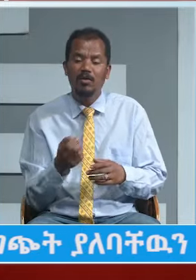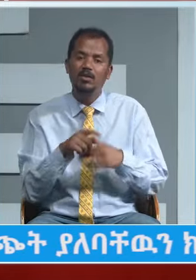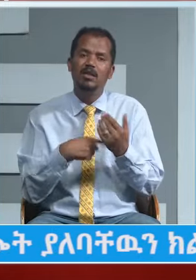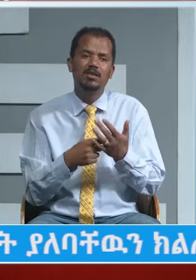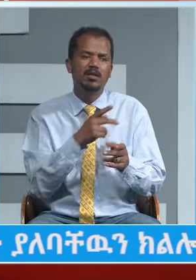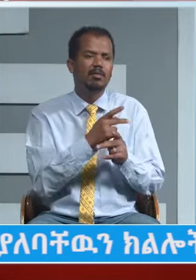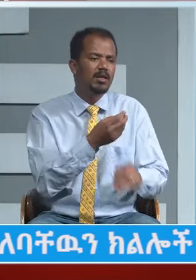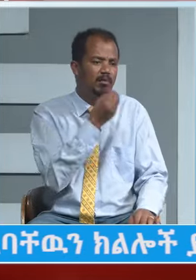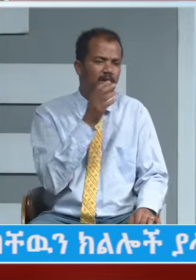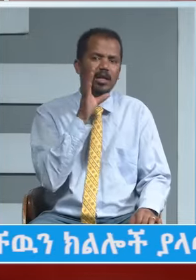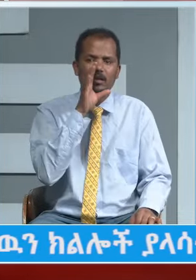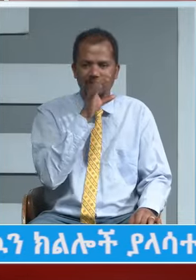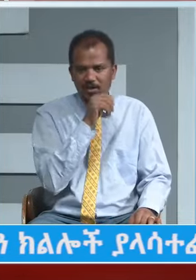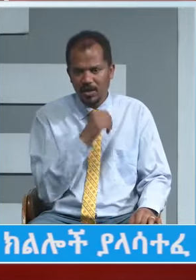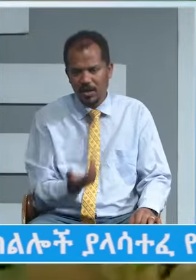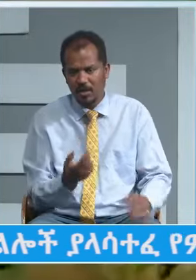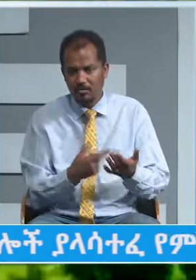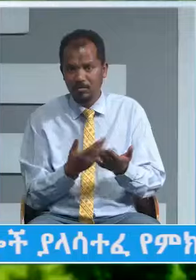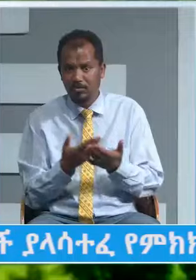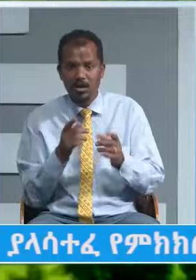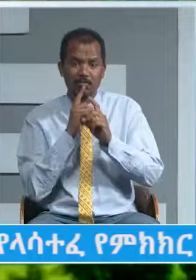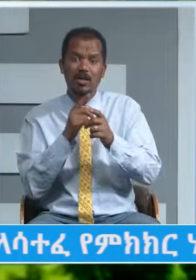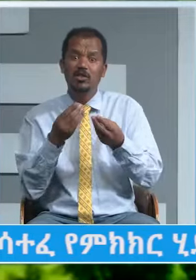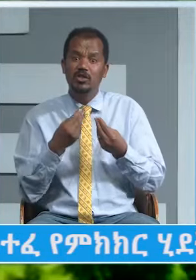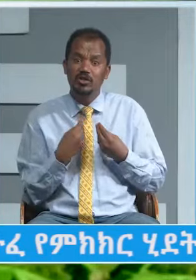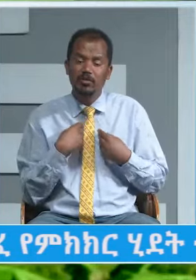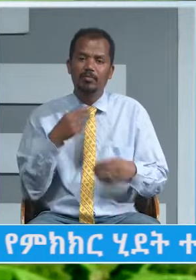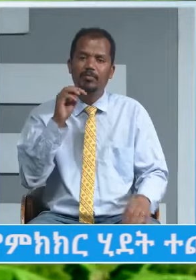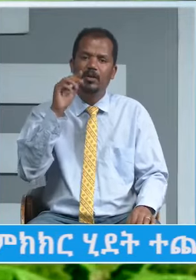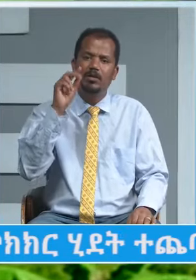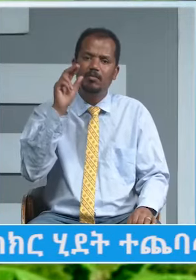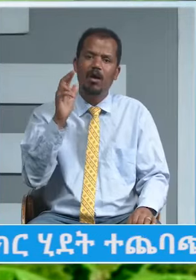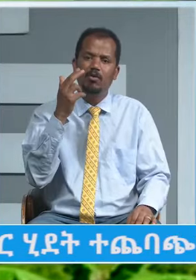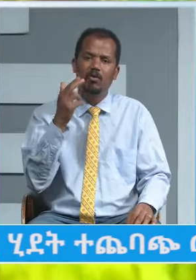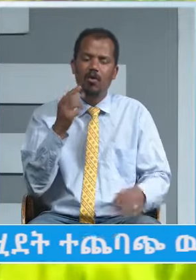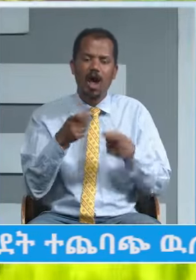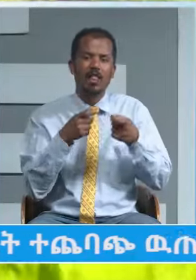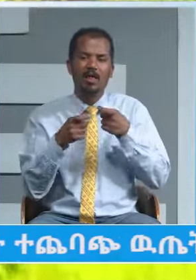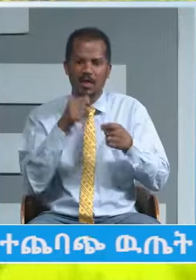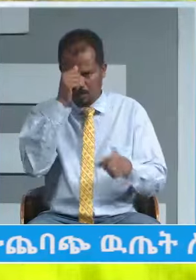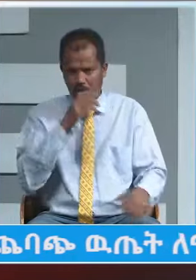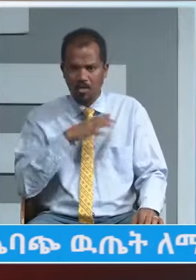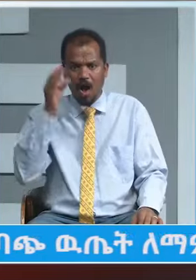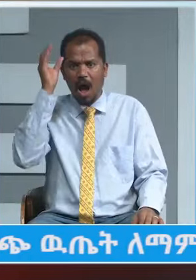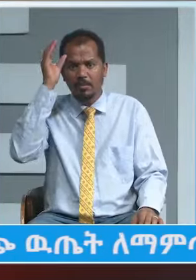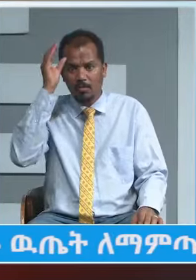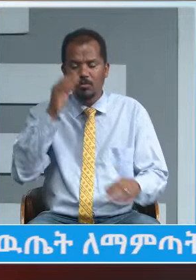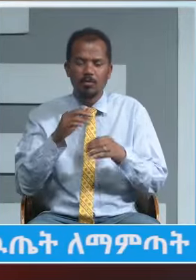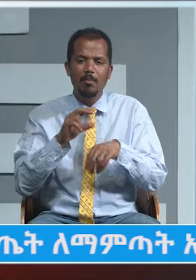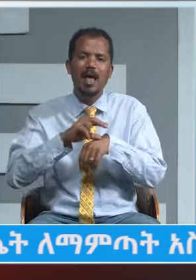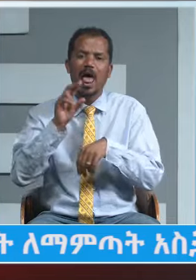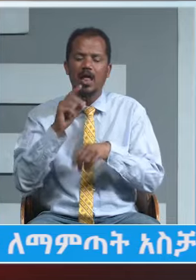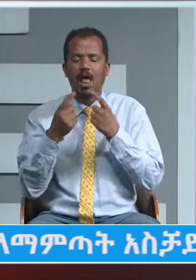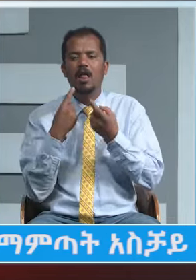ላግ ያደረገ ስለሆነ ተበድረን በዚህ ጨርሰናል። በዚህ ጉዳይ ምላሻቸው እንዲሰጡን የጠንባሮ ልዩ ወረዳ አስተዳዳሪ አቶ ሀብታሙ